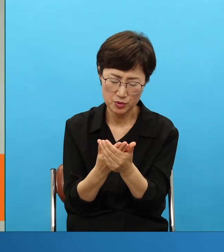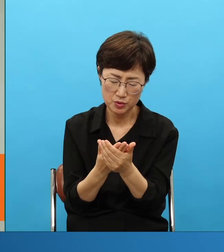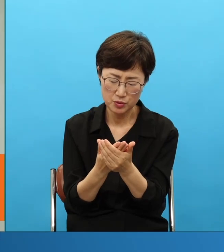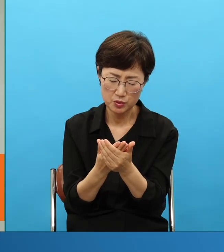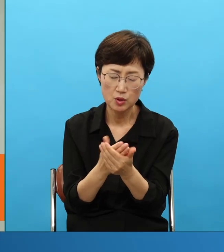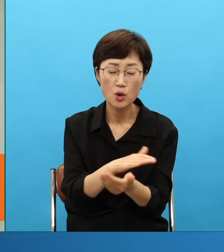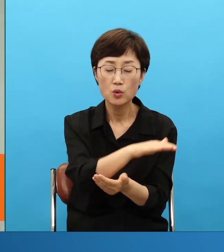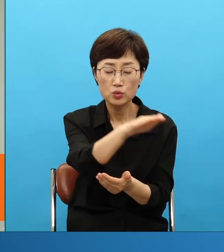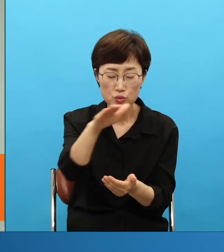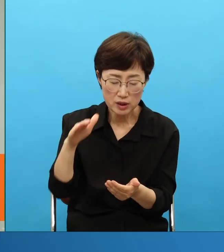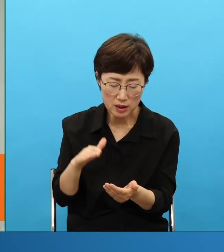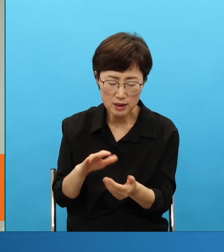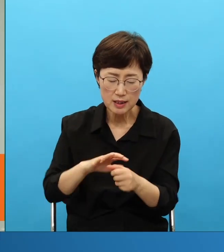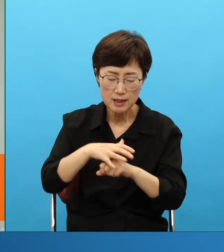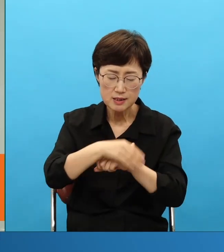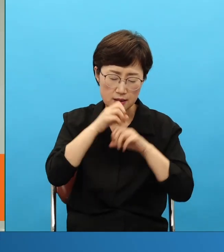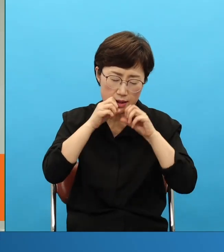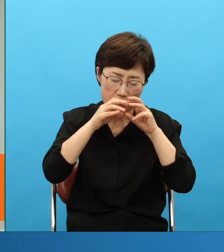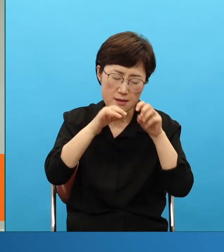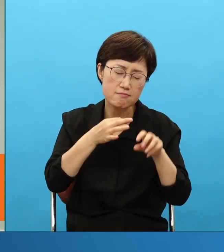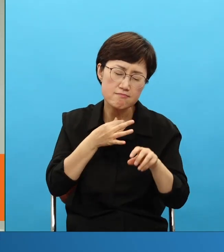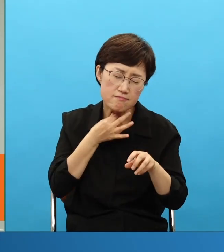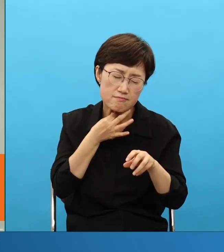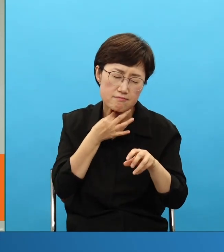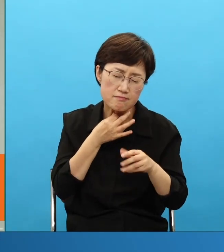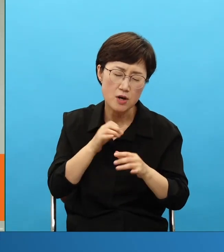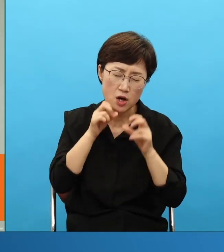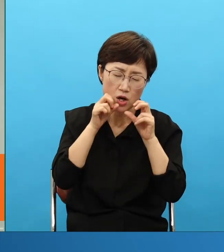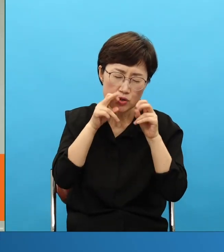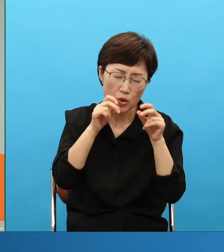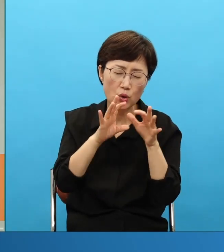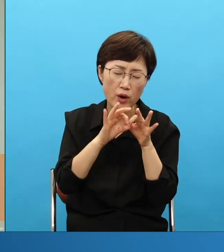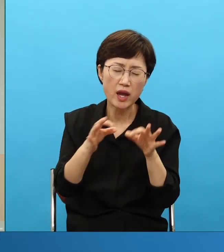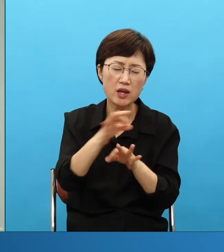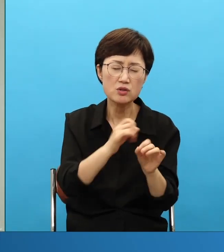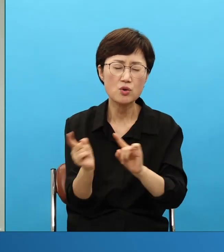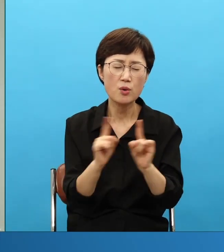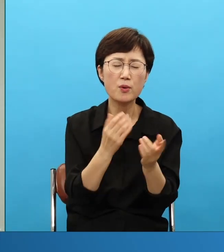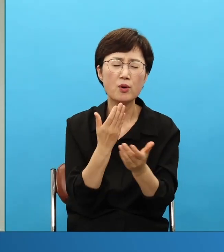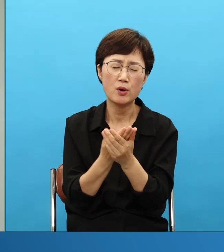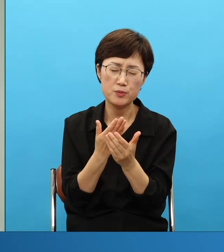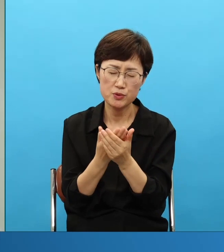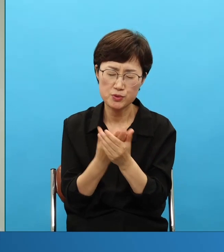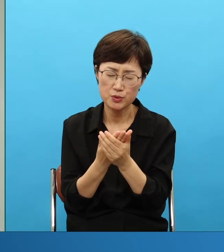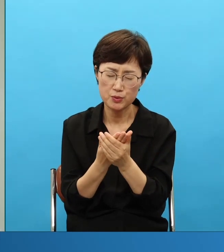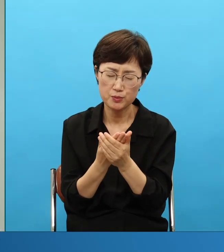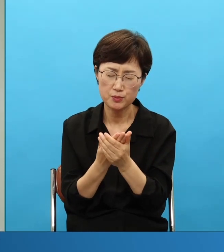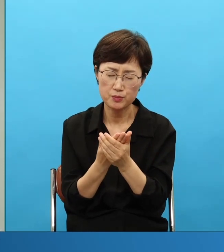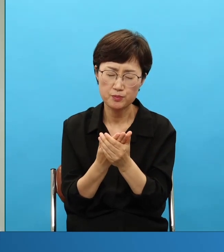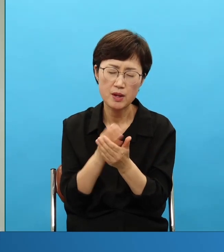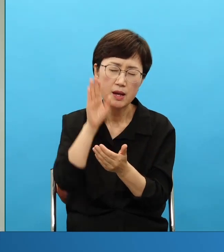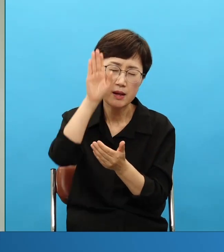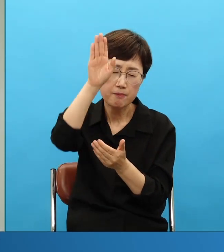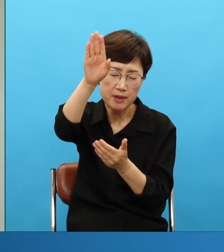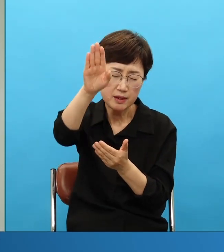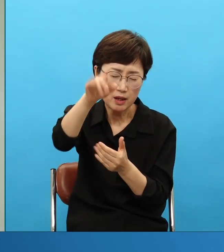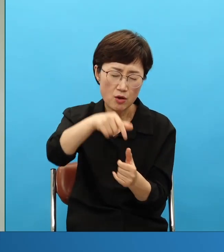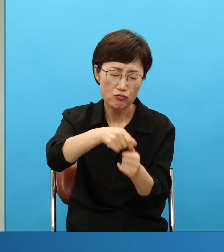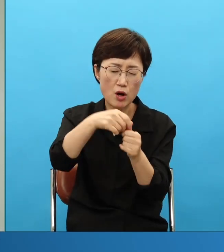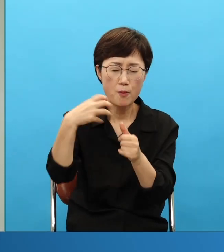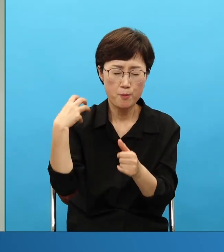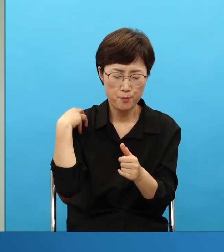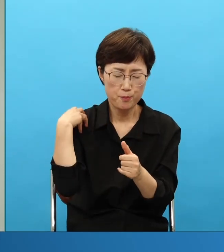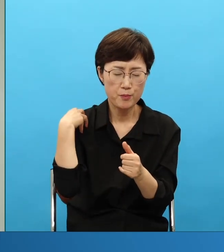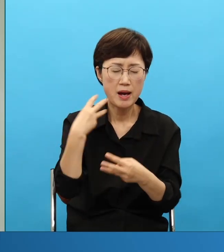마음껏 세계복음하는 선교 경제 회복되게 May the 하옵소서. restoration of missions finance so that we can fully 우리 evangelize. 미래 살리는 렘넌트